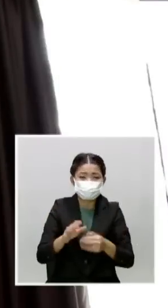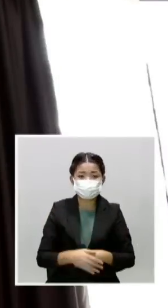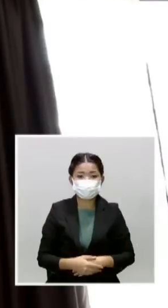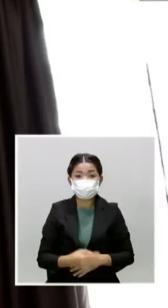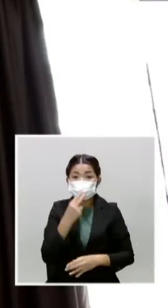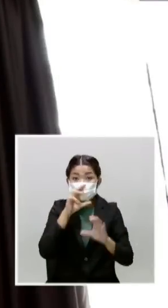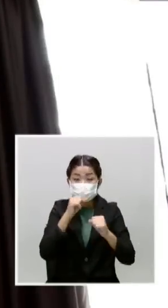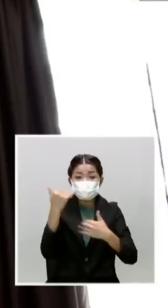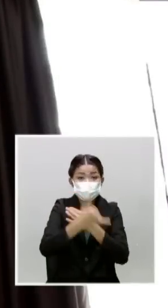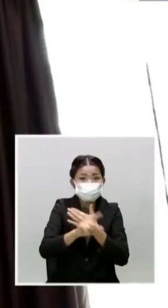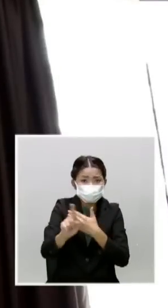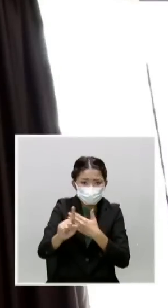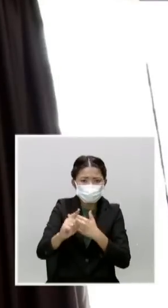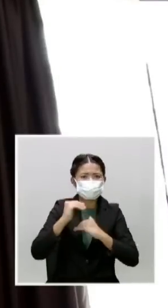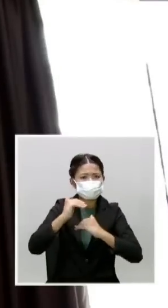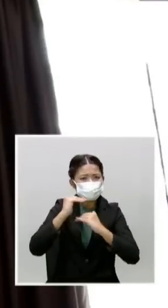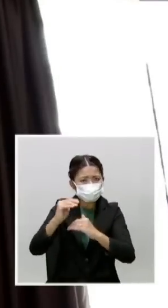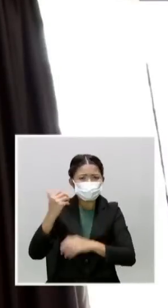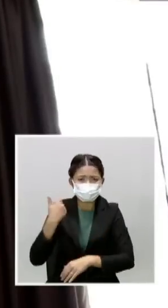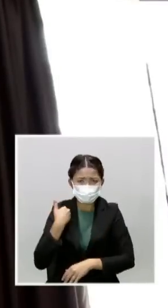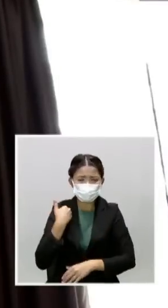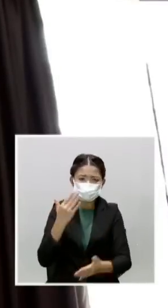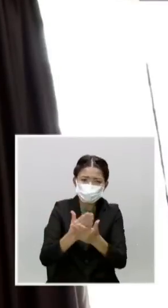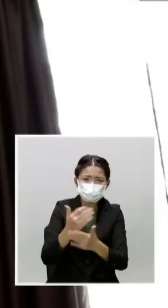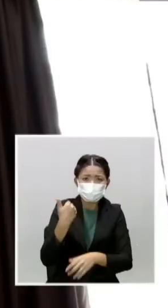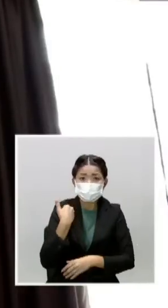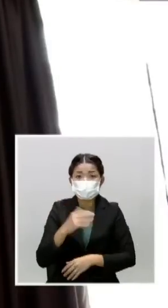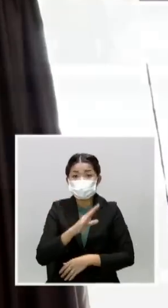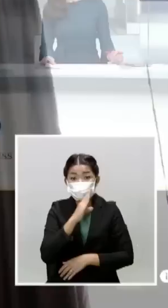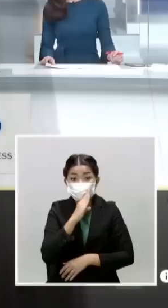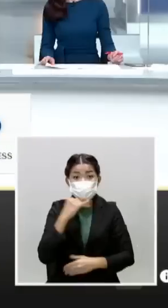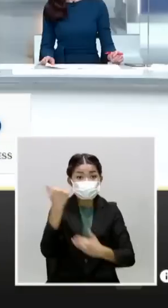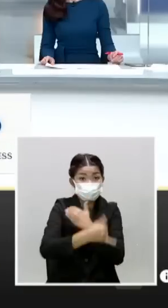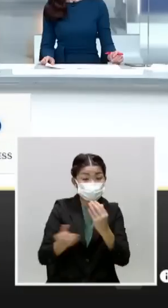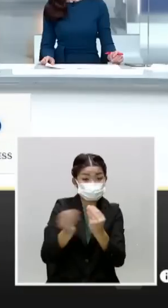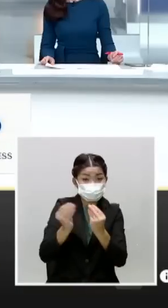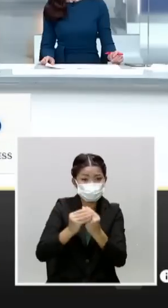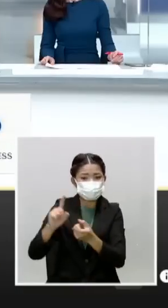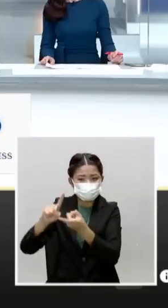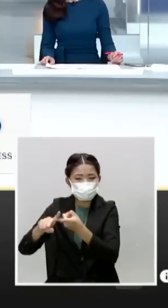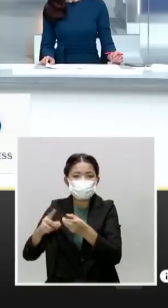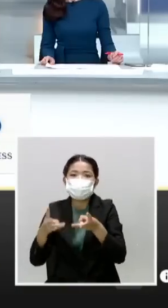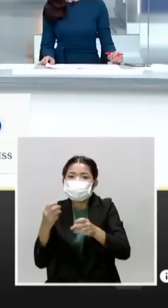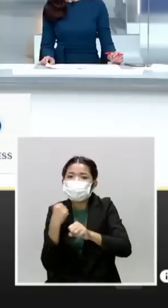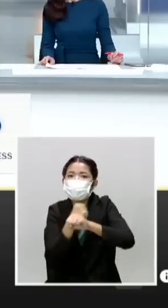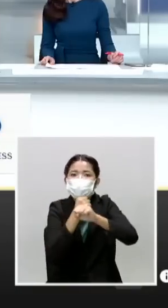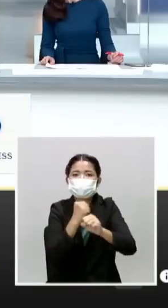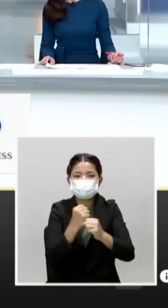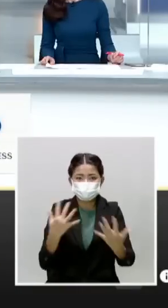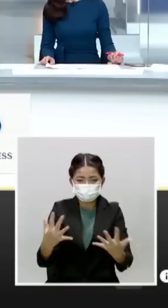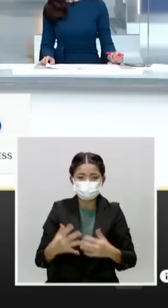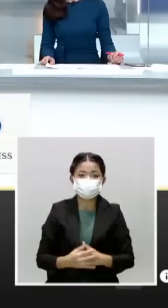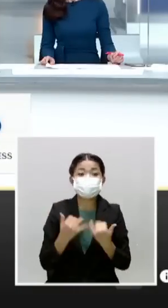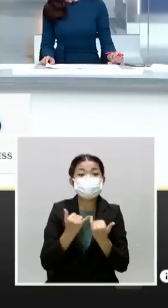กัดวีซ่านักท่องเที่ยวชาวรัสเซียหรือไม่แล้วก็ต้องมาดูว่าหากมีประเทศแบนเพิ่มขึ้นรัสเซียจะออกมาตอบโต้ประเทศเหล่านั้นอย่างไรค่ะ